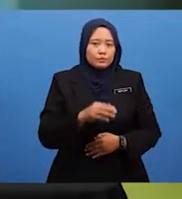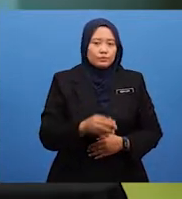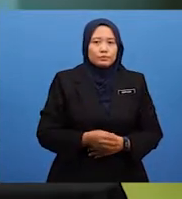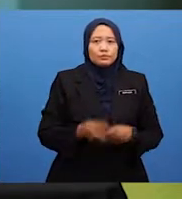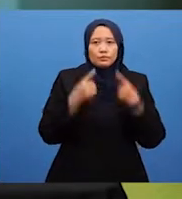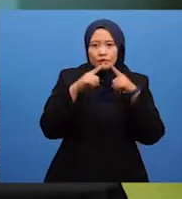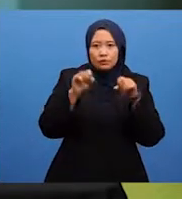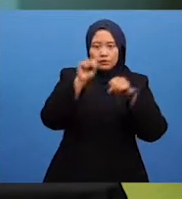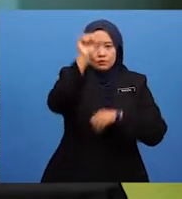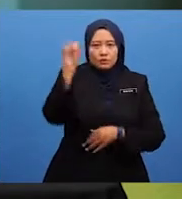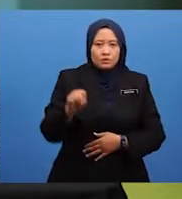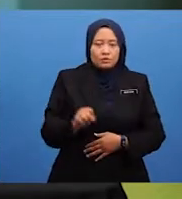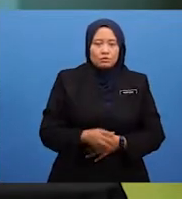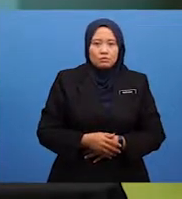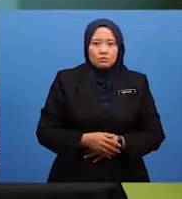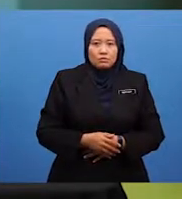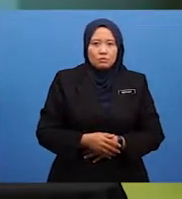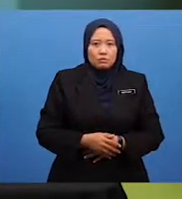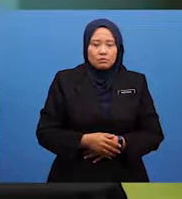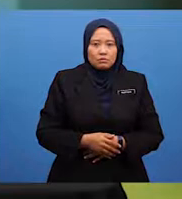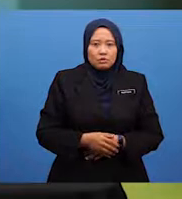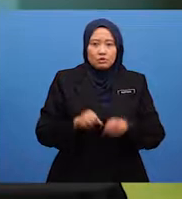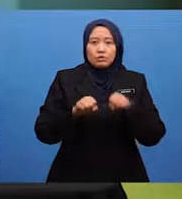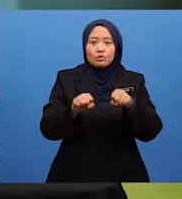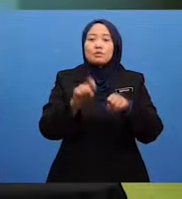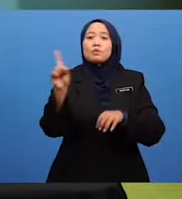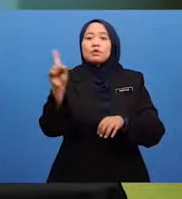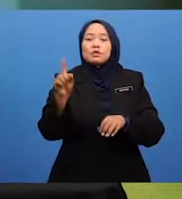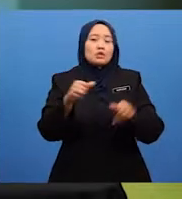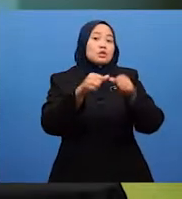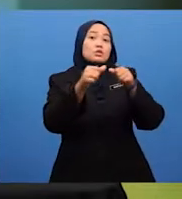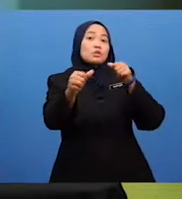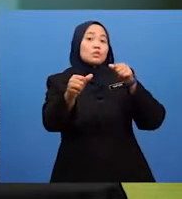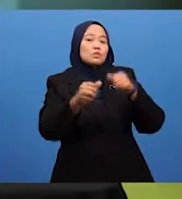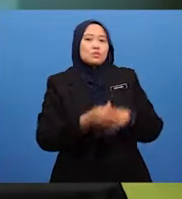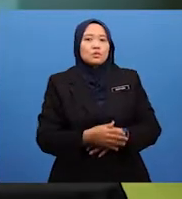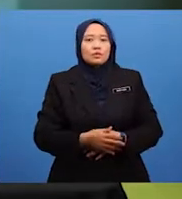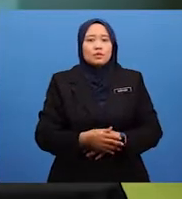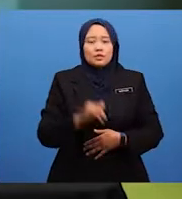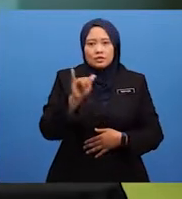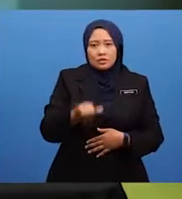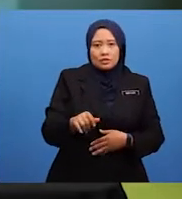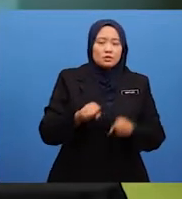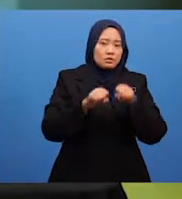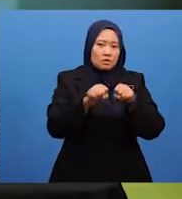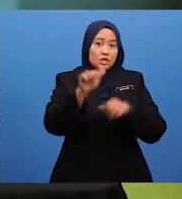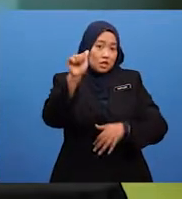Troli manakah yang bergerak paling jauh? Ya, troli A.